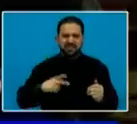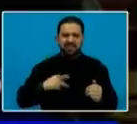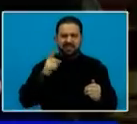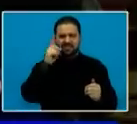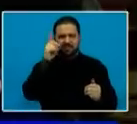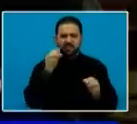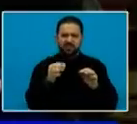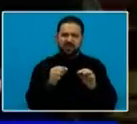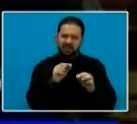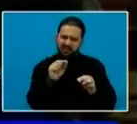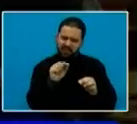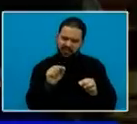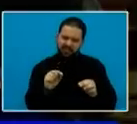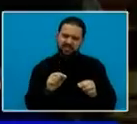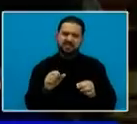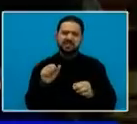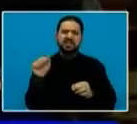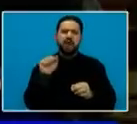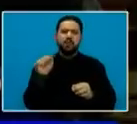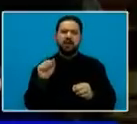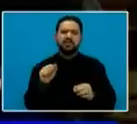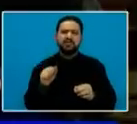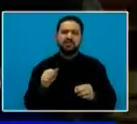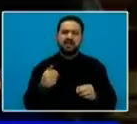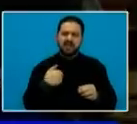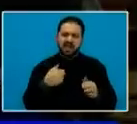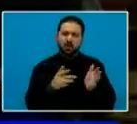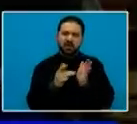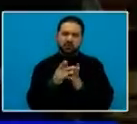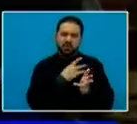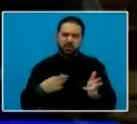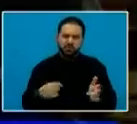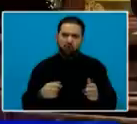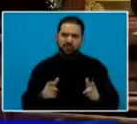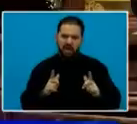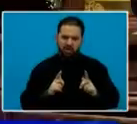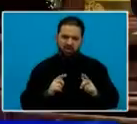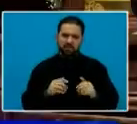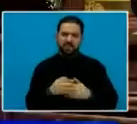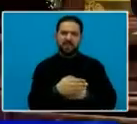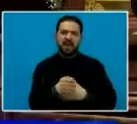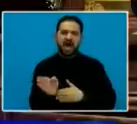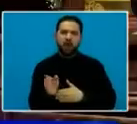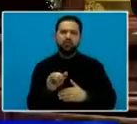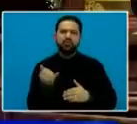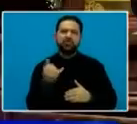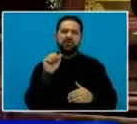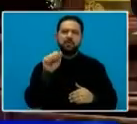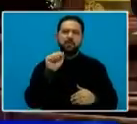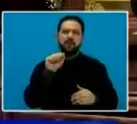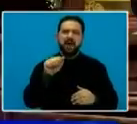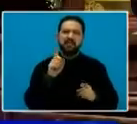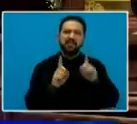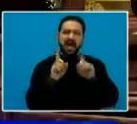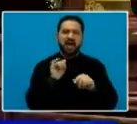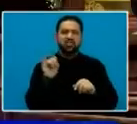textul acela foarte interesant din Apocalipsă. Iată, stau la ușă și bat. Și de va deschide, vrea cineva și va deschide, voi intra și voi